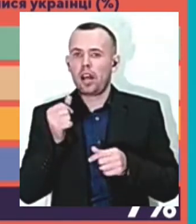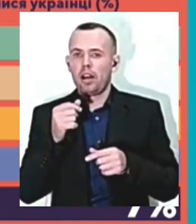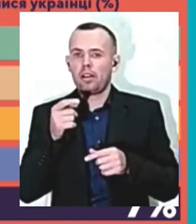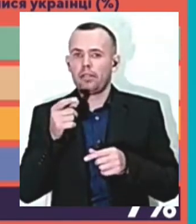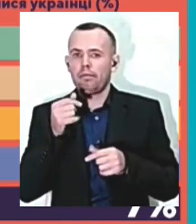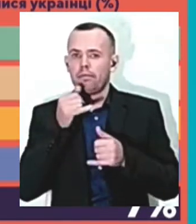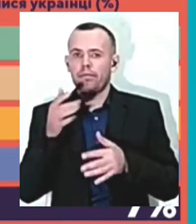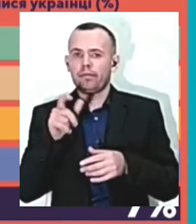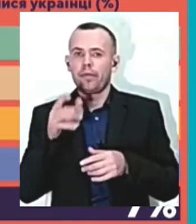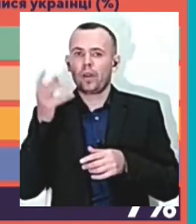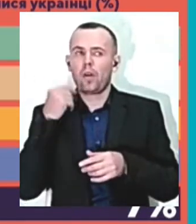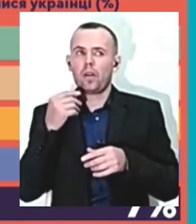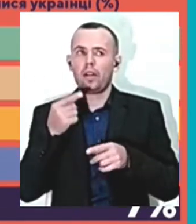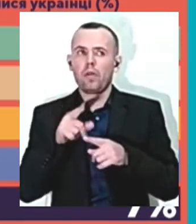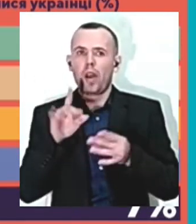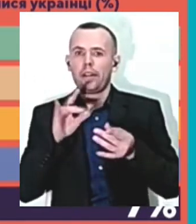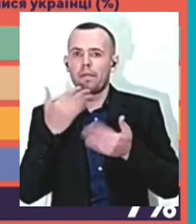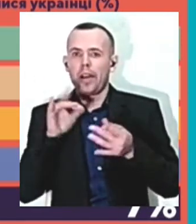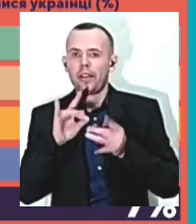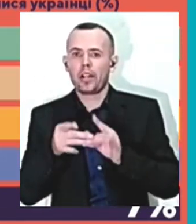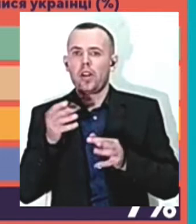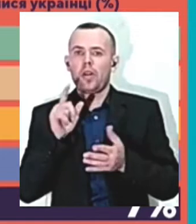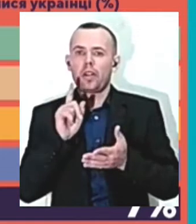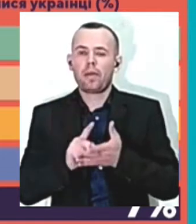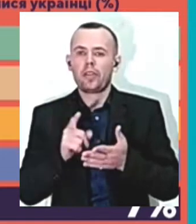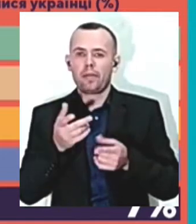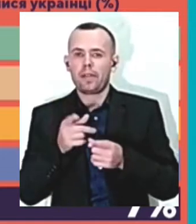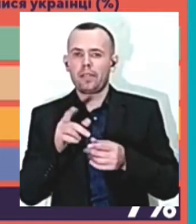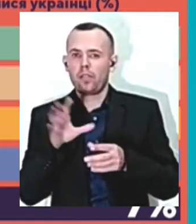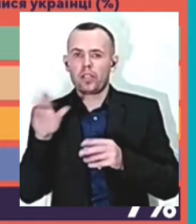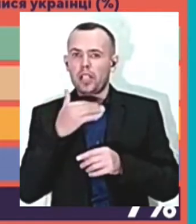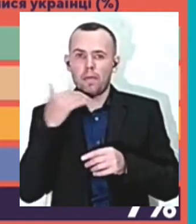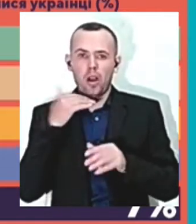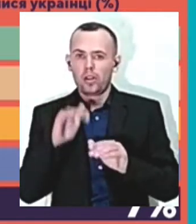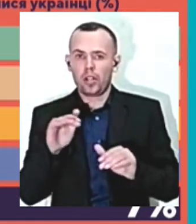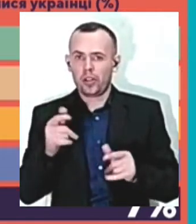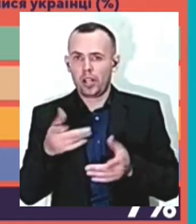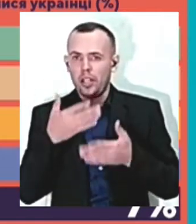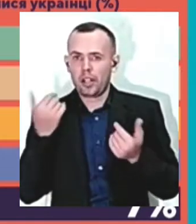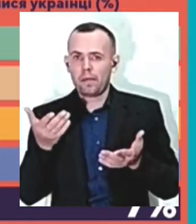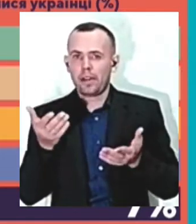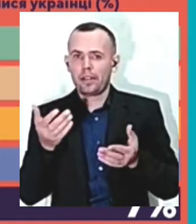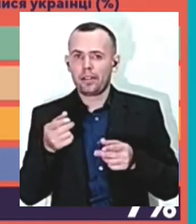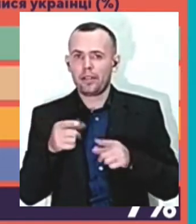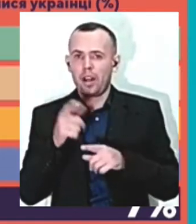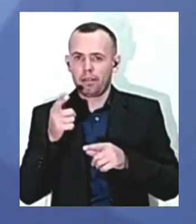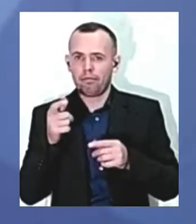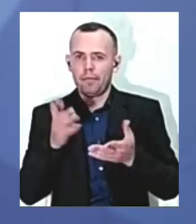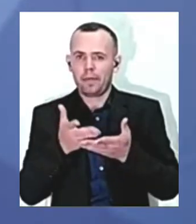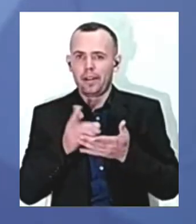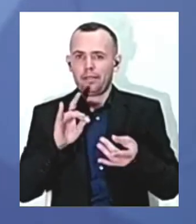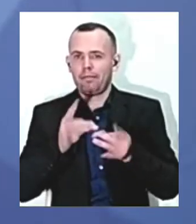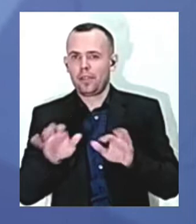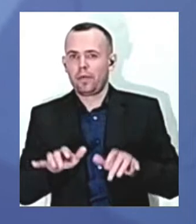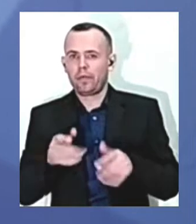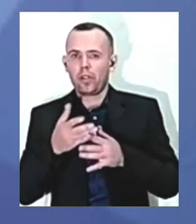вдома інтернету і необхідних гаджетів, або коли в сім'ї багато дітей і немає гаджетів для всіх, коли був поганий, наприклад, зв'язок,